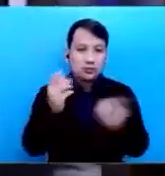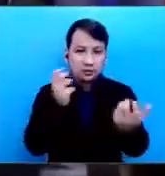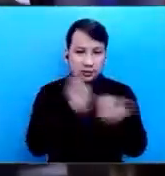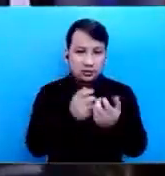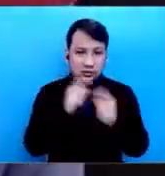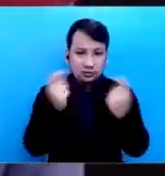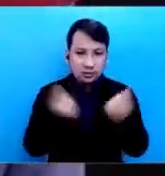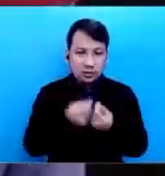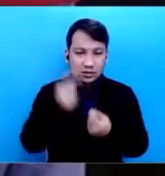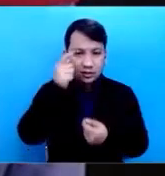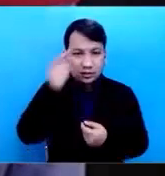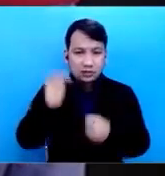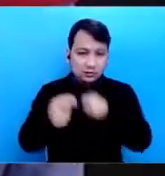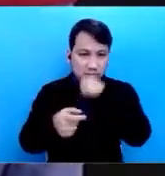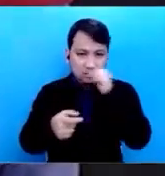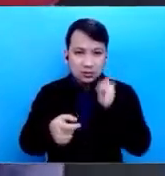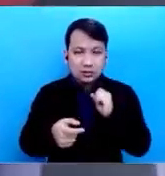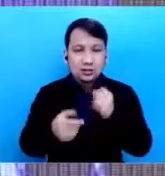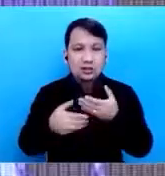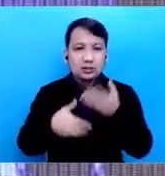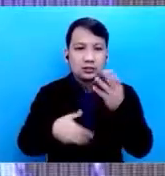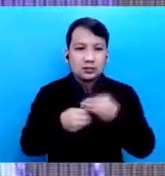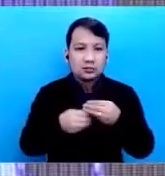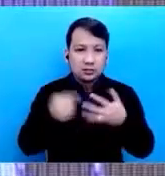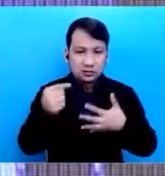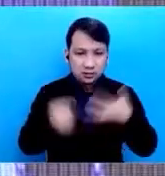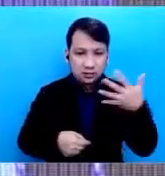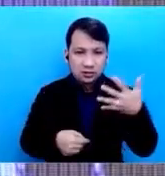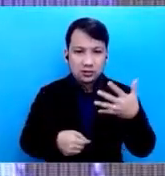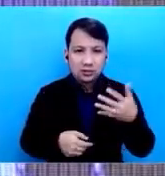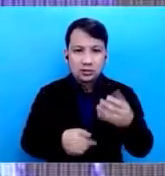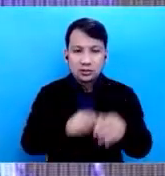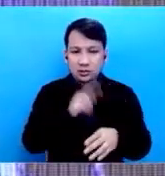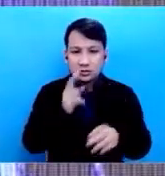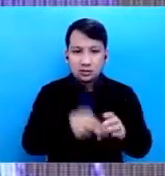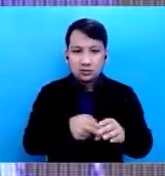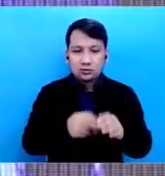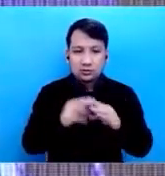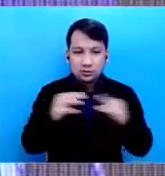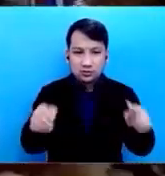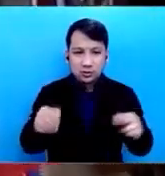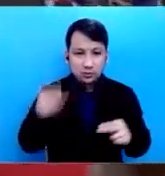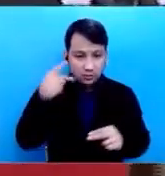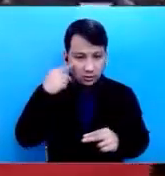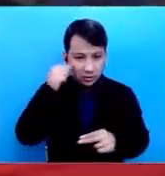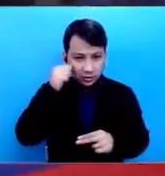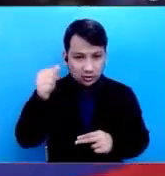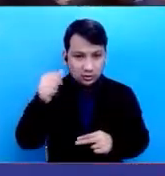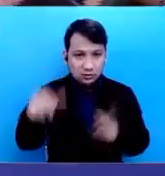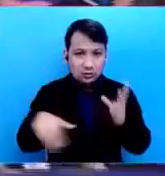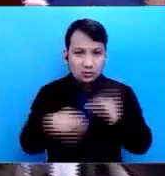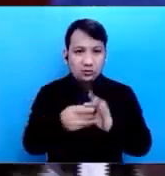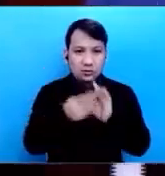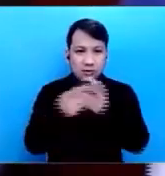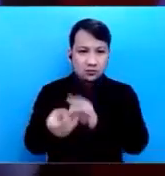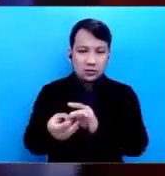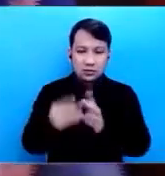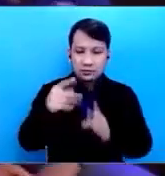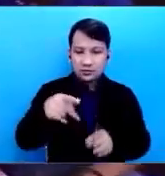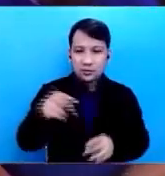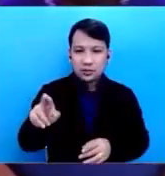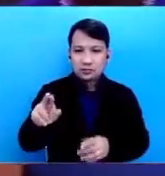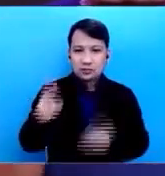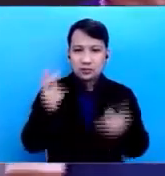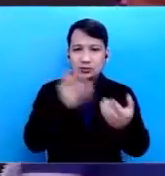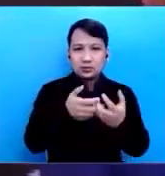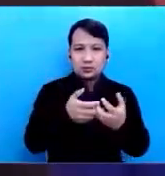Soto kasama ang ilan sa kanilang senatorial bets. Baluarte ito ni dating House Speaker Pantaleon Alvarez na opisyal ng Partido Reforma na kinabibilangan